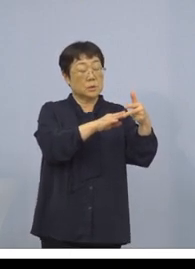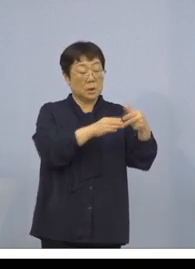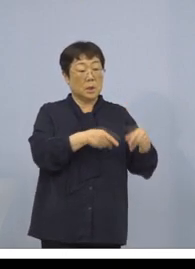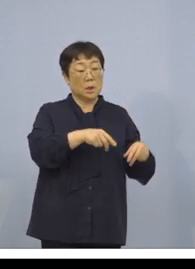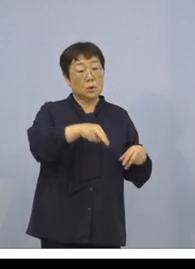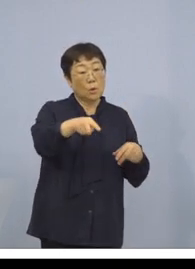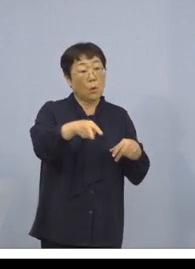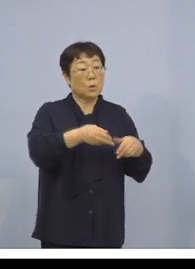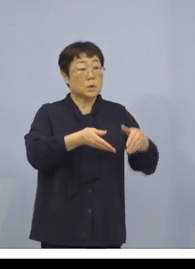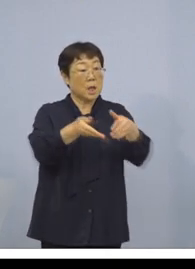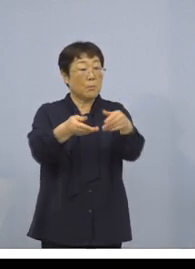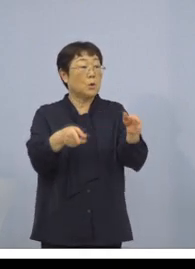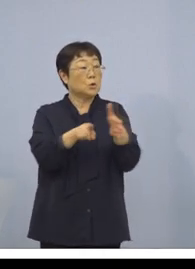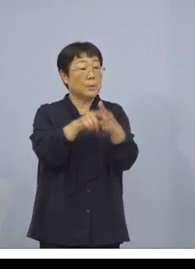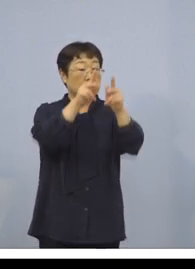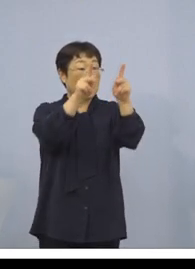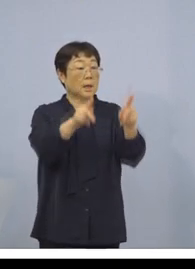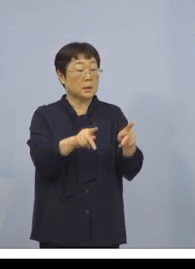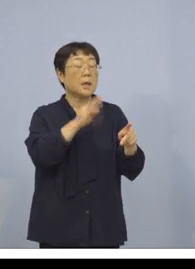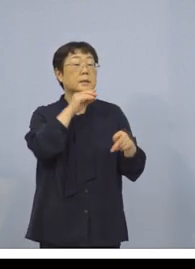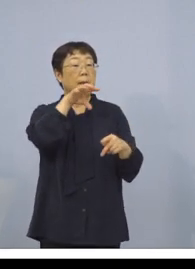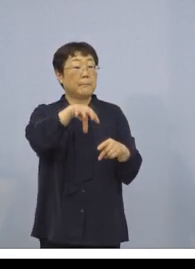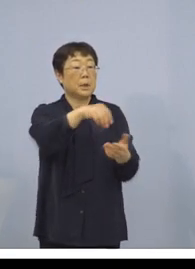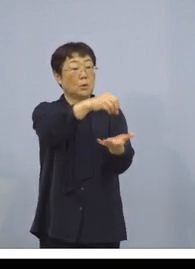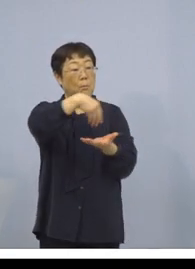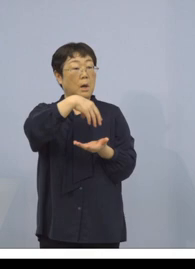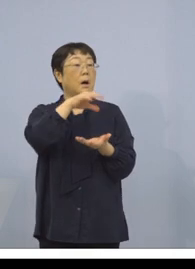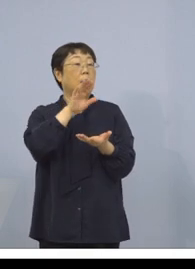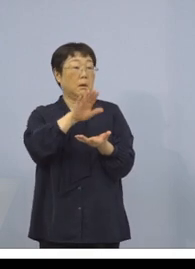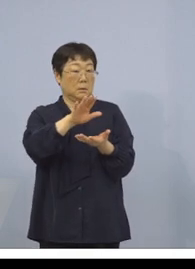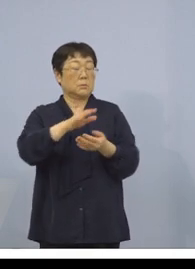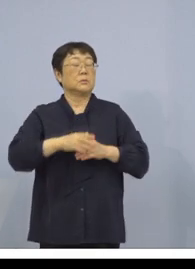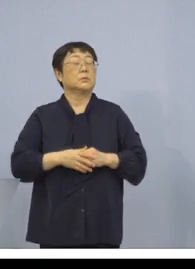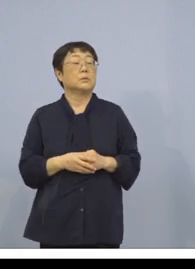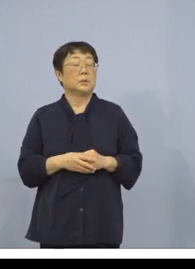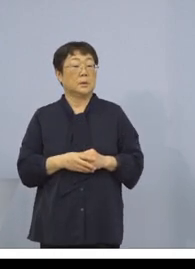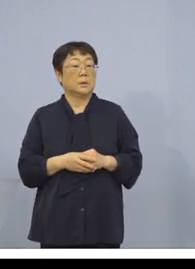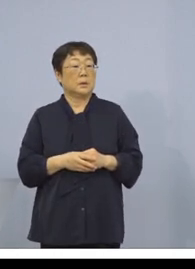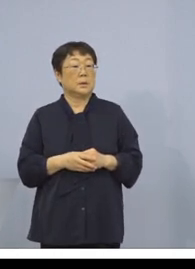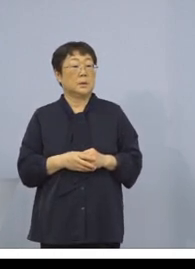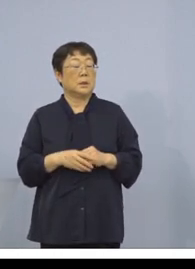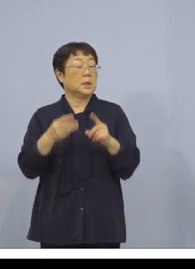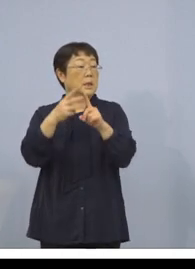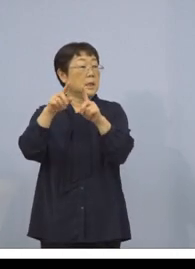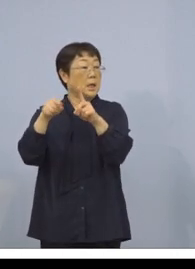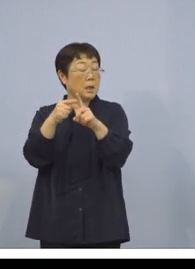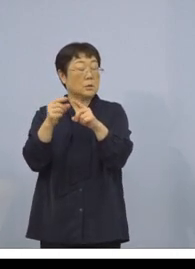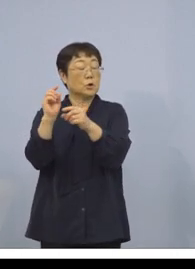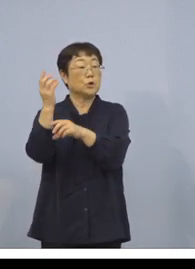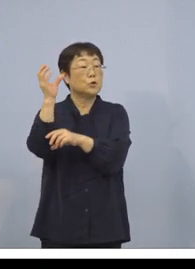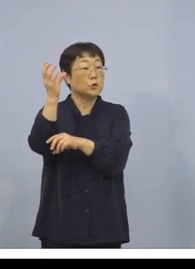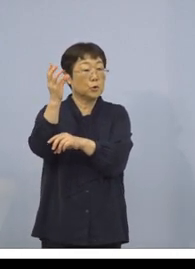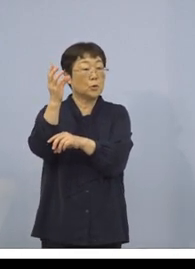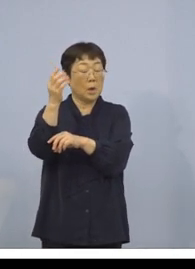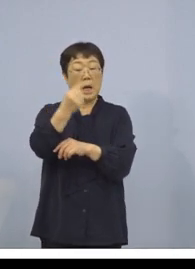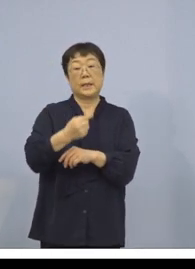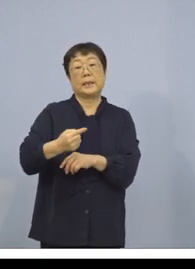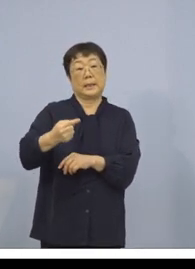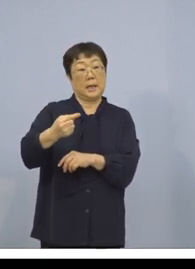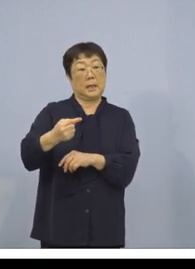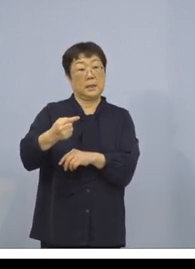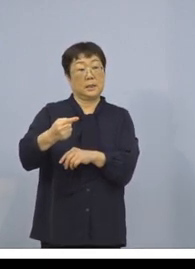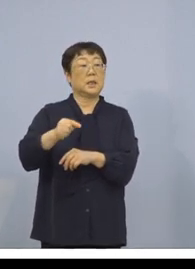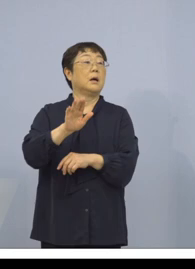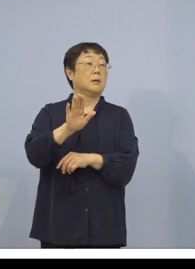ですね、課題を現場からも聞いておりましたもんですから、まあ ER っていうか救急ってのはやっぱり1階ですからね、全